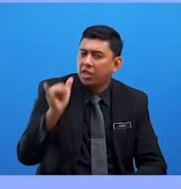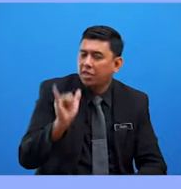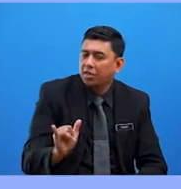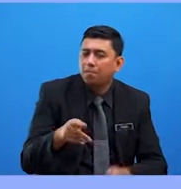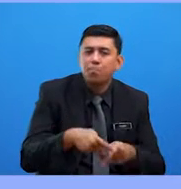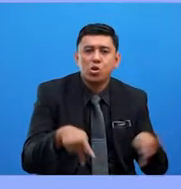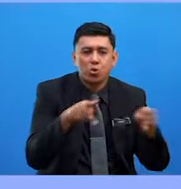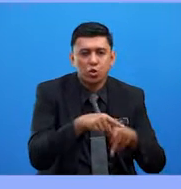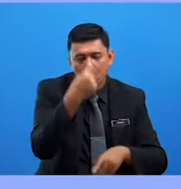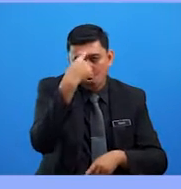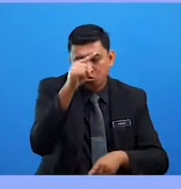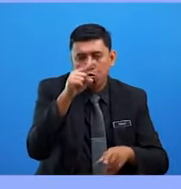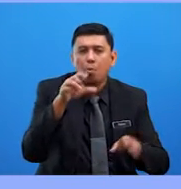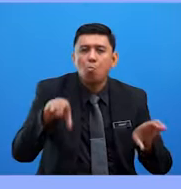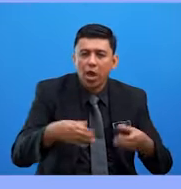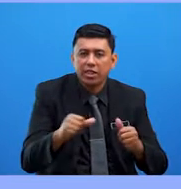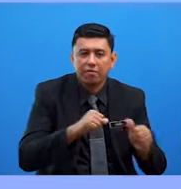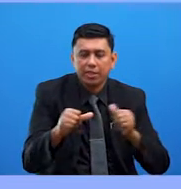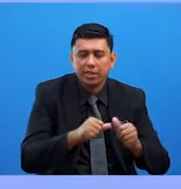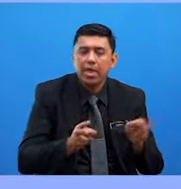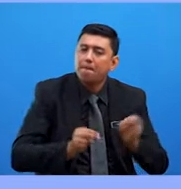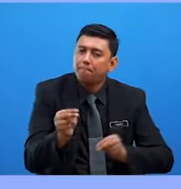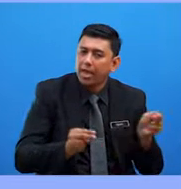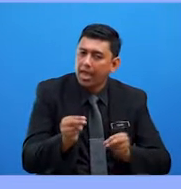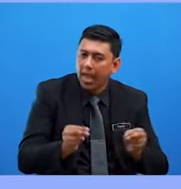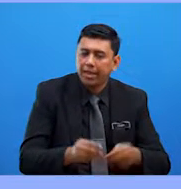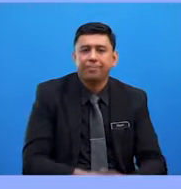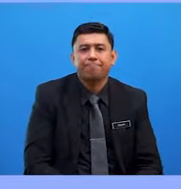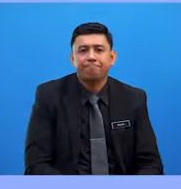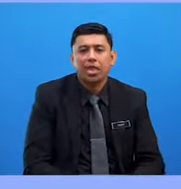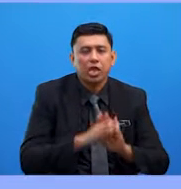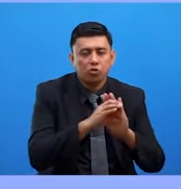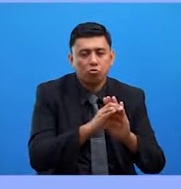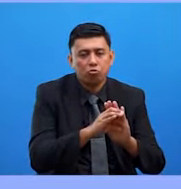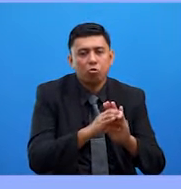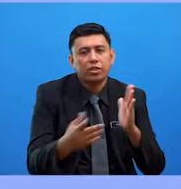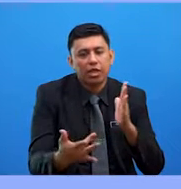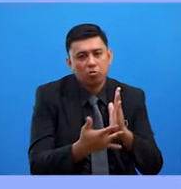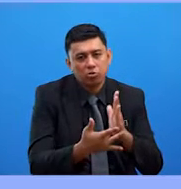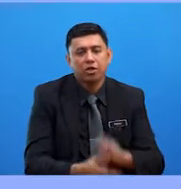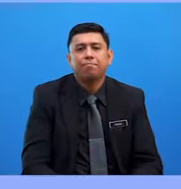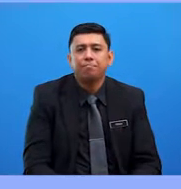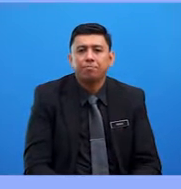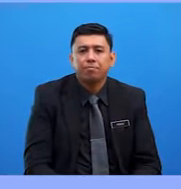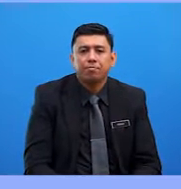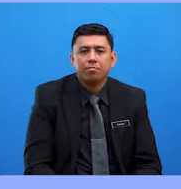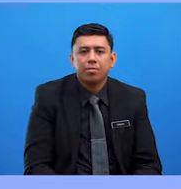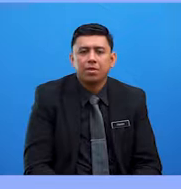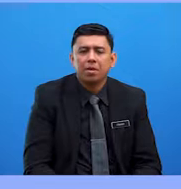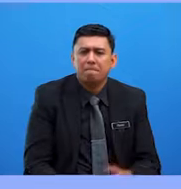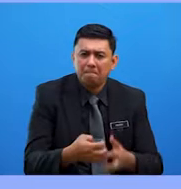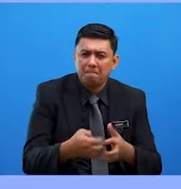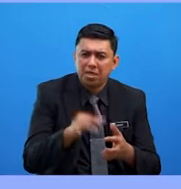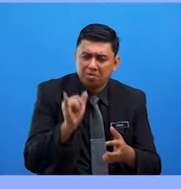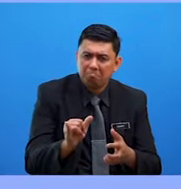yang diperlukan untuk melaksanakan aktiviti perniagaan. Contoh teknologi seperti mesin